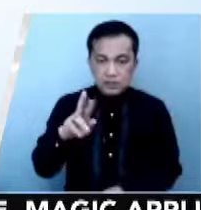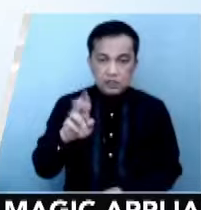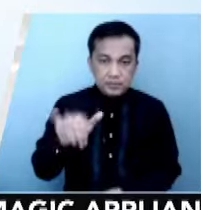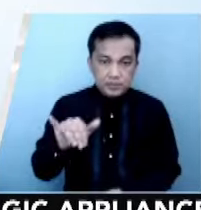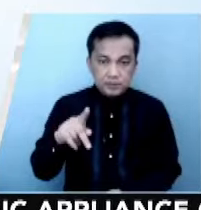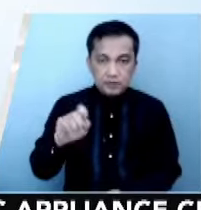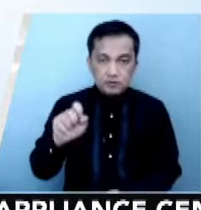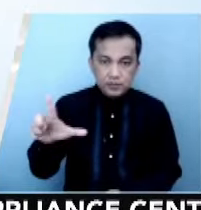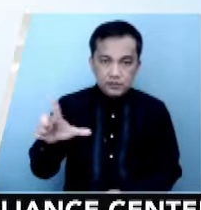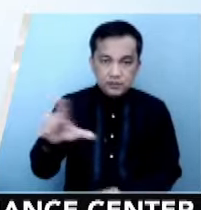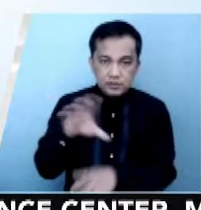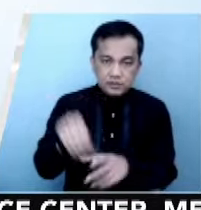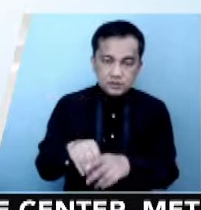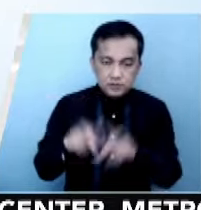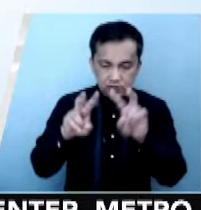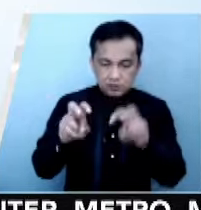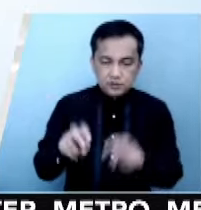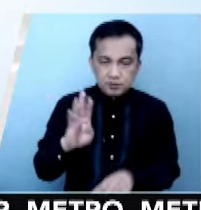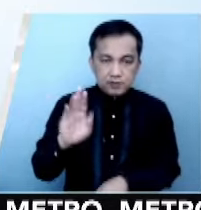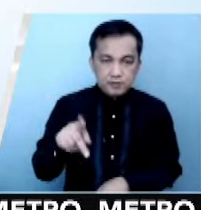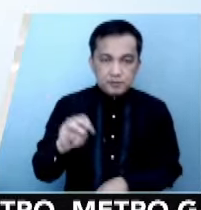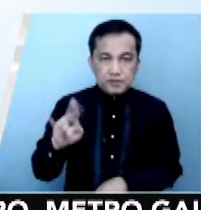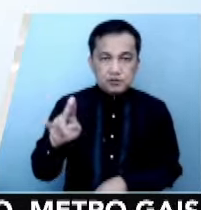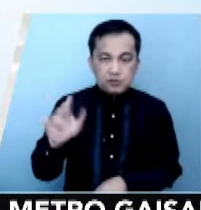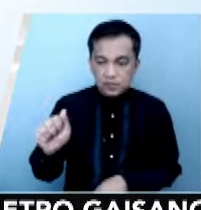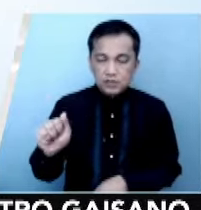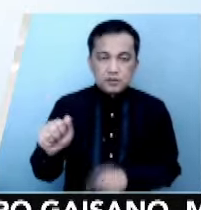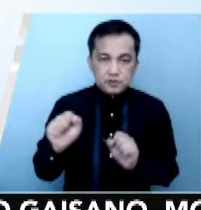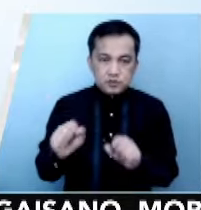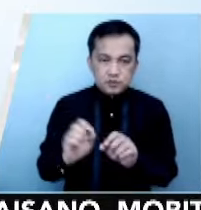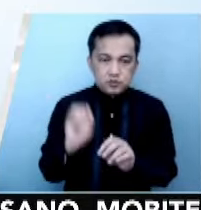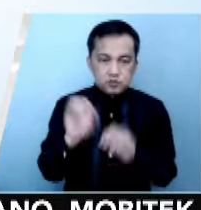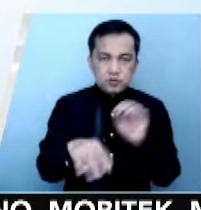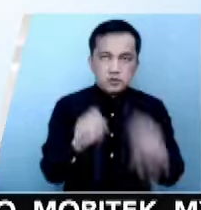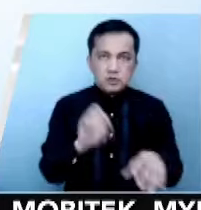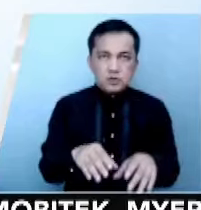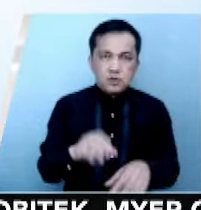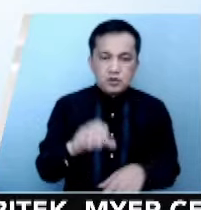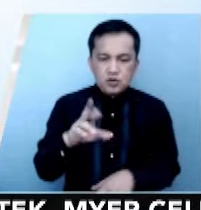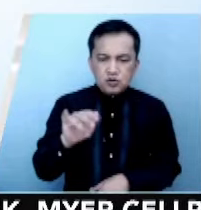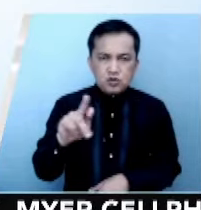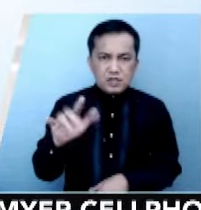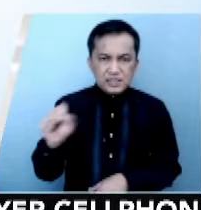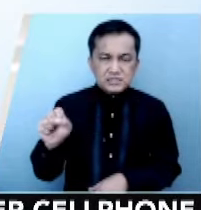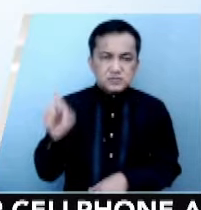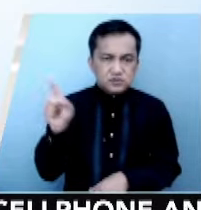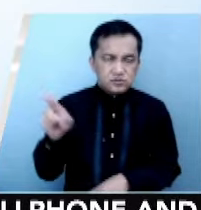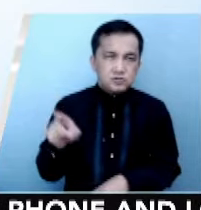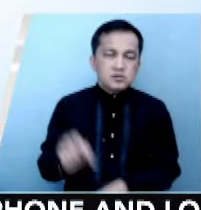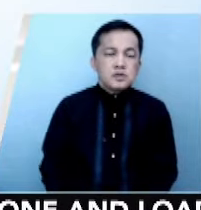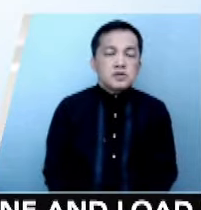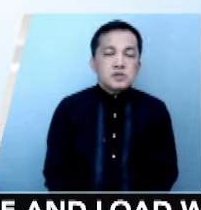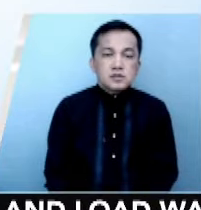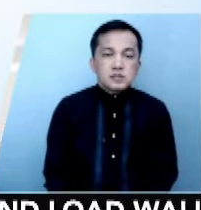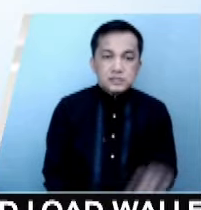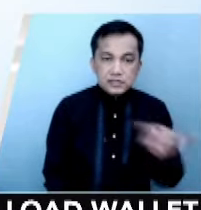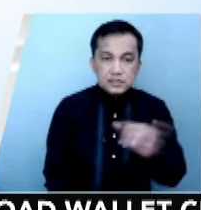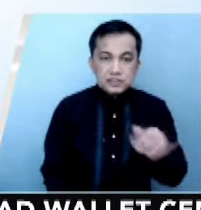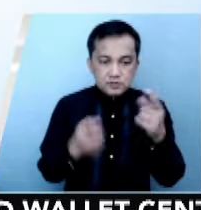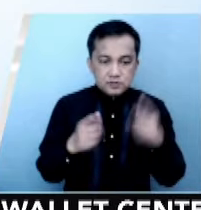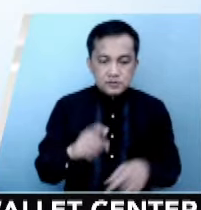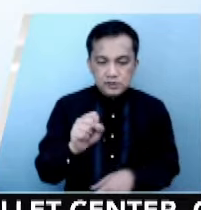ng BRP Magbanwa, ang posibleng pagtambak ng mga crushed corals sa bahura doon. Gaya ng nakita sa Sandy Cay malapit